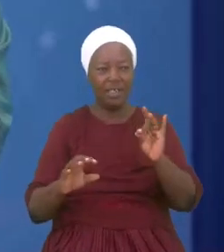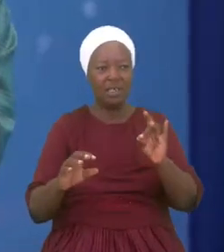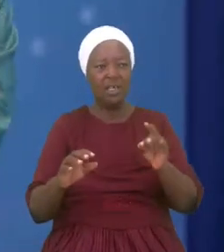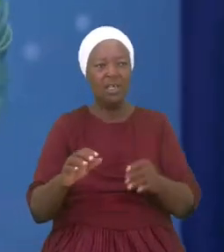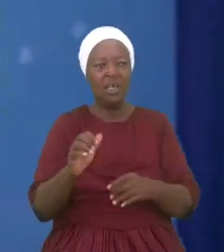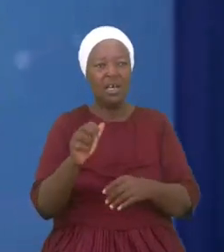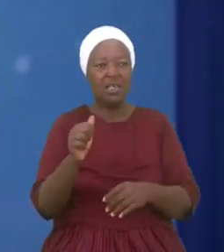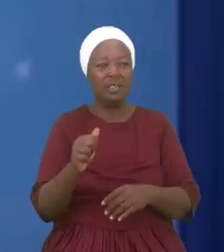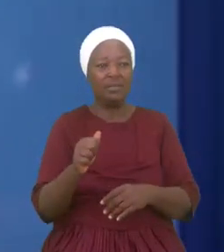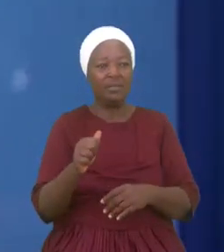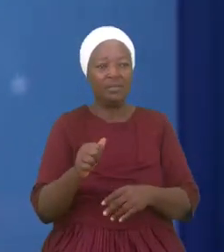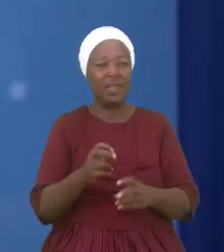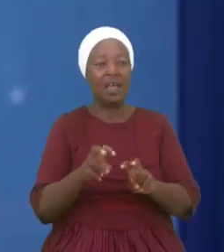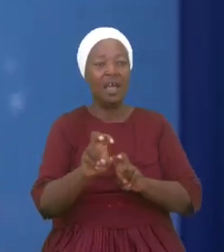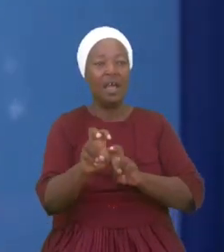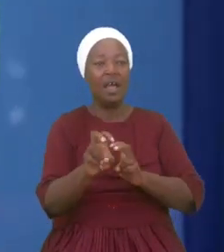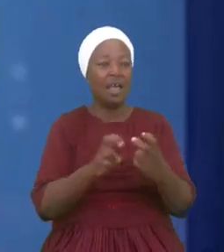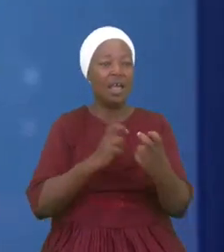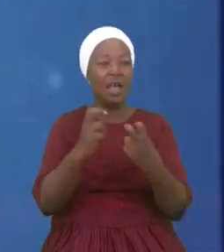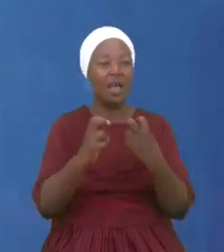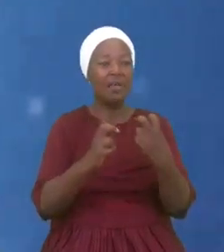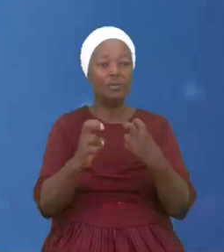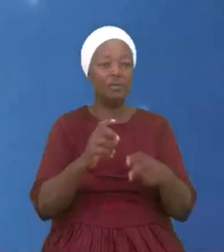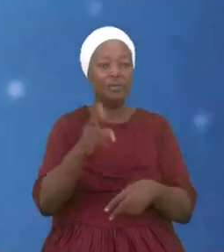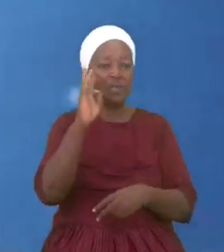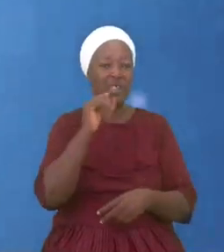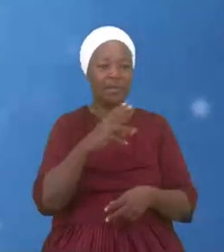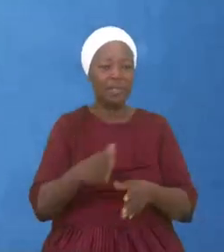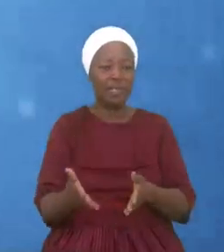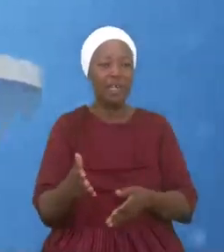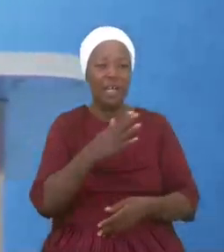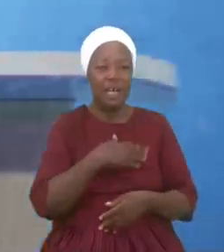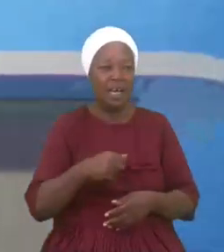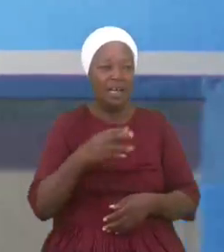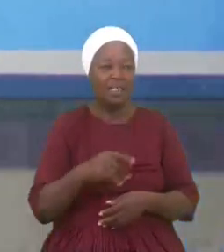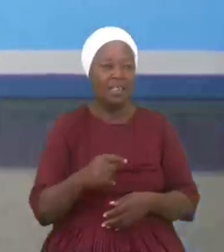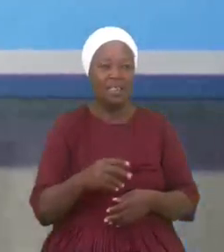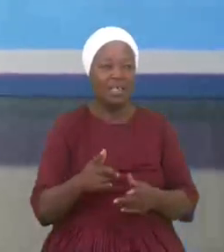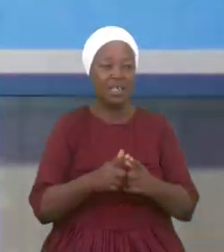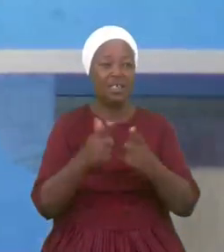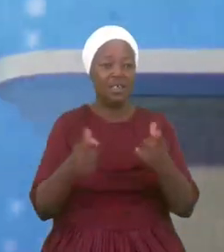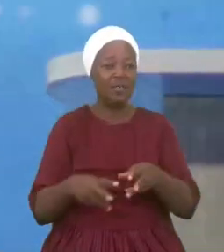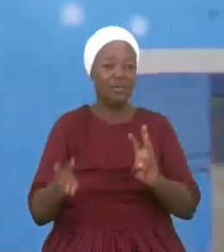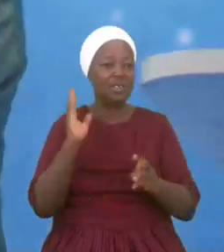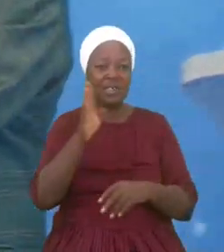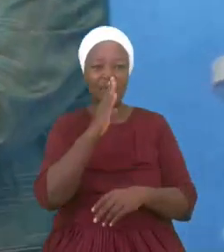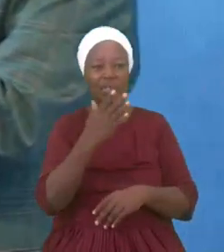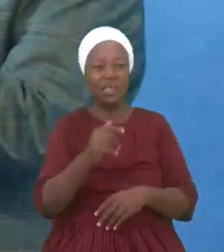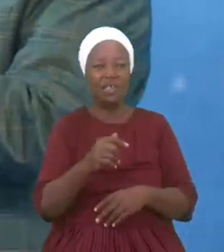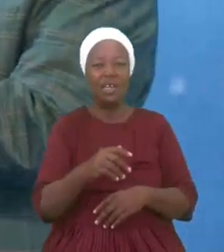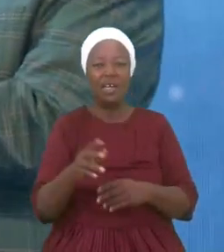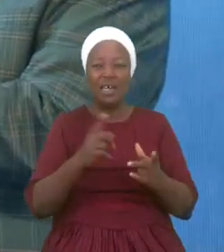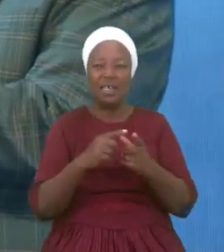voire le verset 8 verset 8 et nous dit il y a il y aura là un chemin